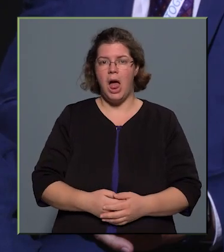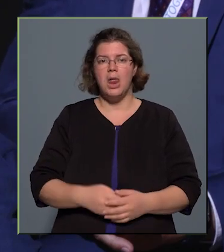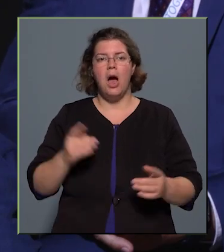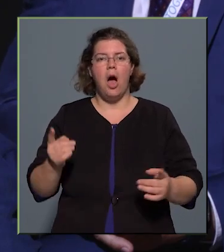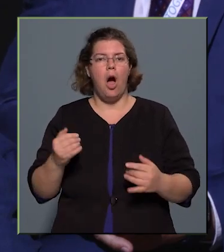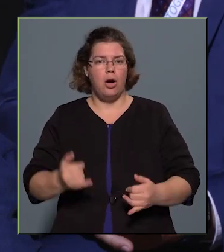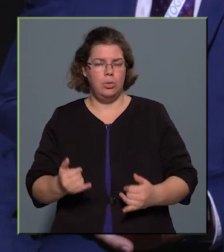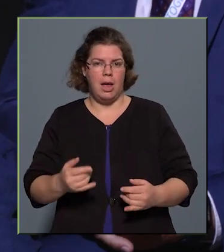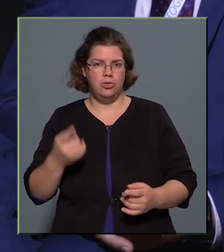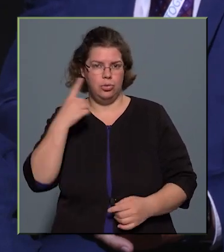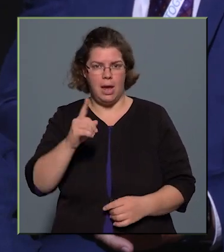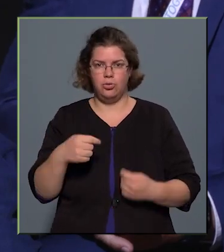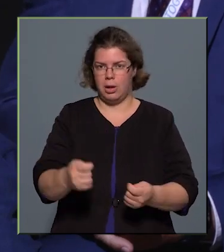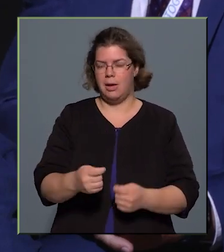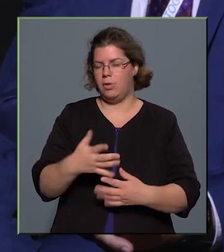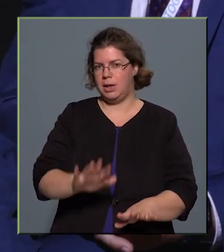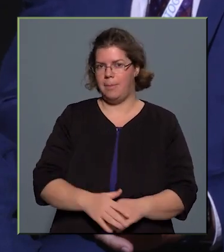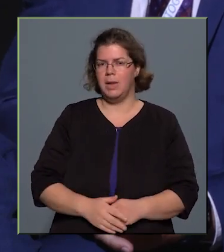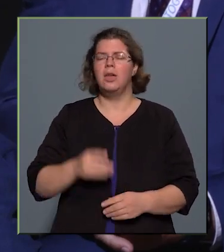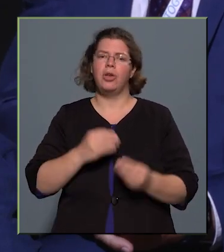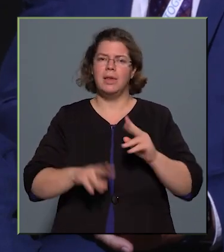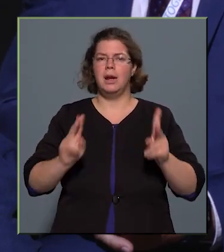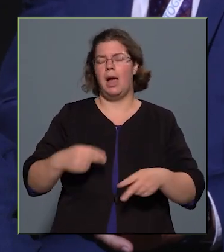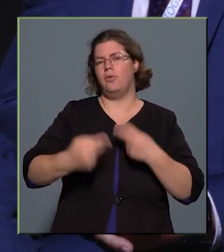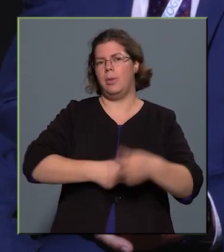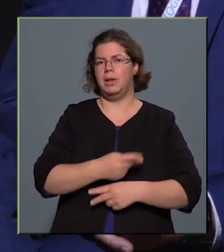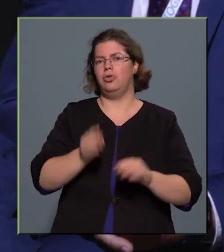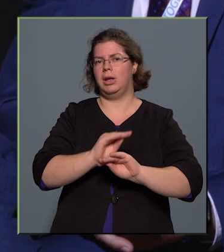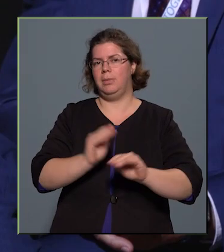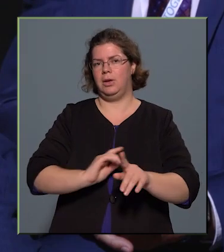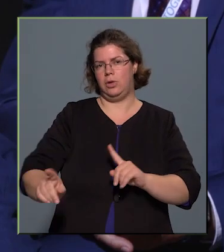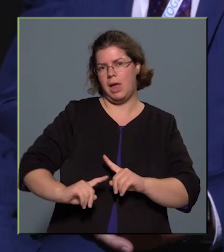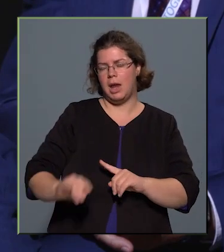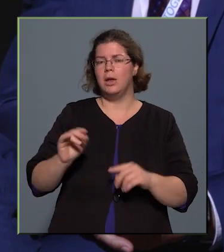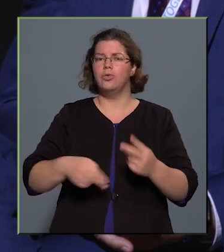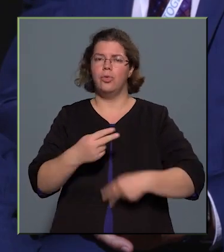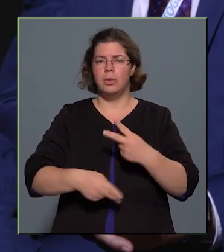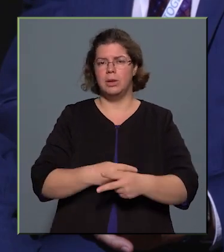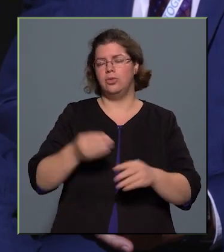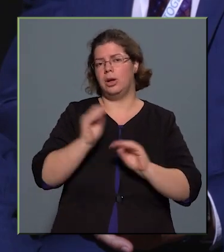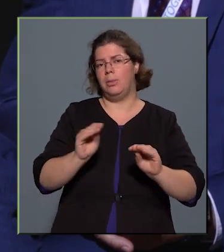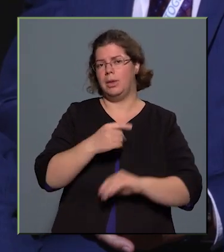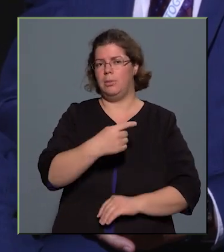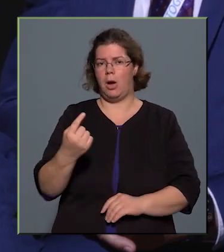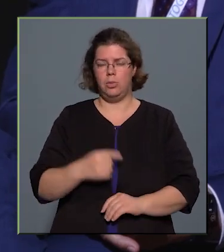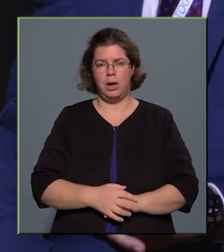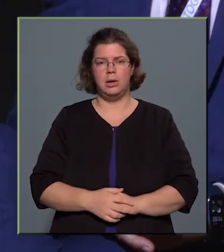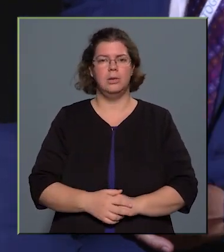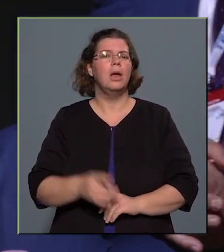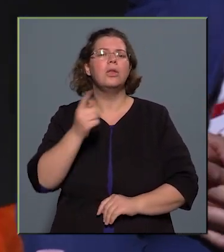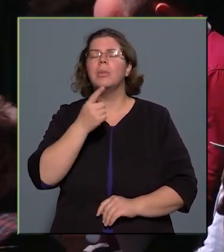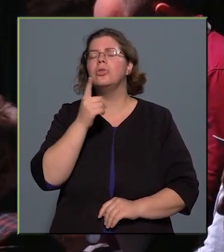tudást ad-e, vagy már nem. És ezért kell folyamatosan képzésekre járni, és folyamatosan képezni magunkat. Tamás, mit